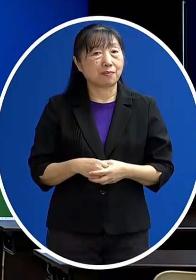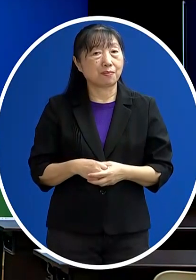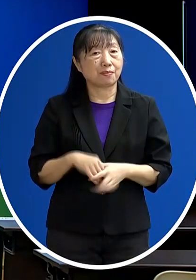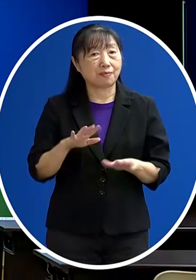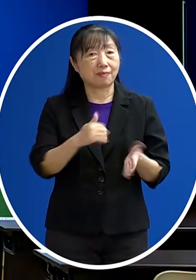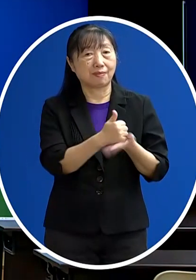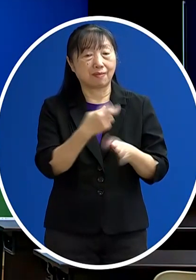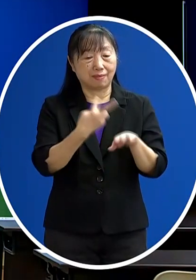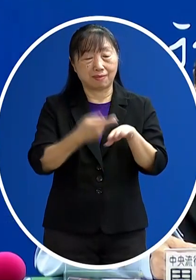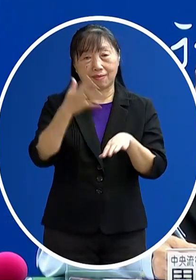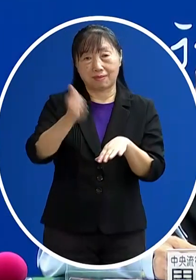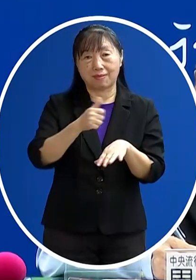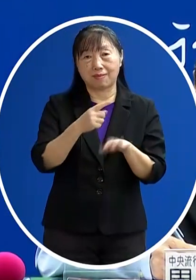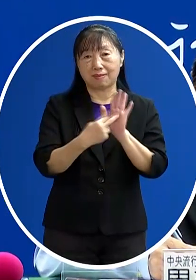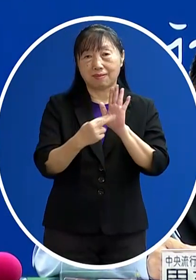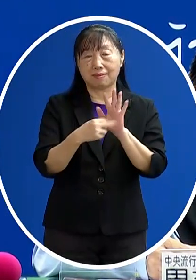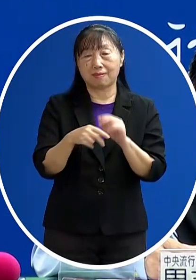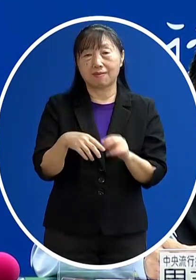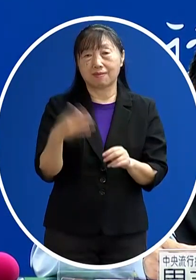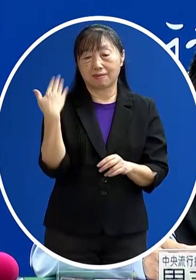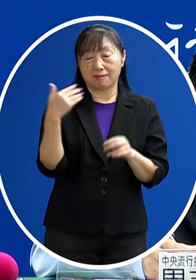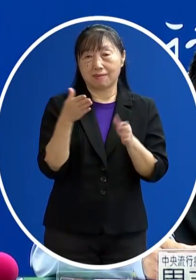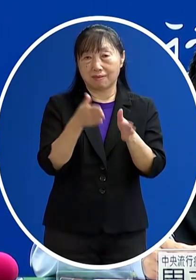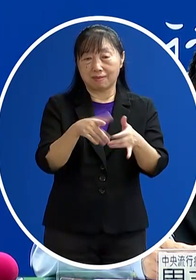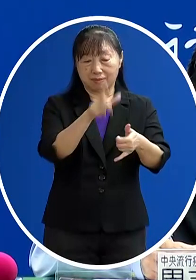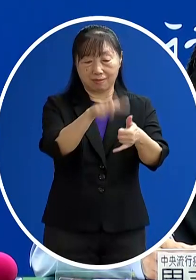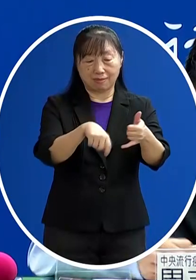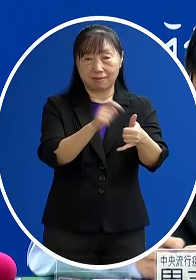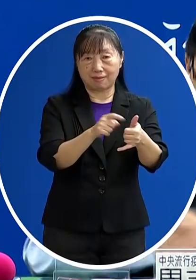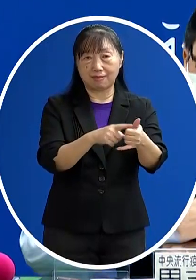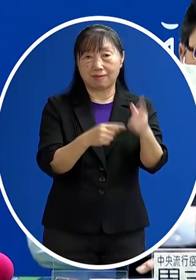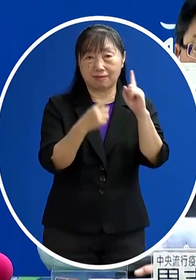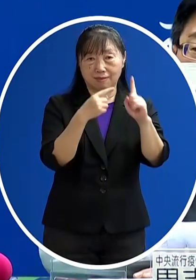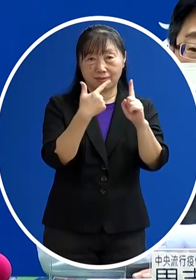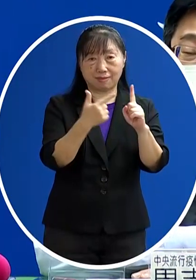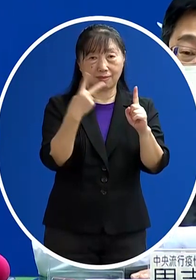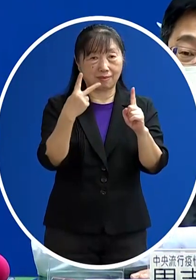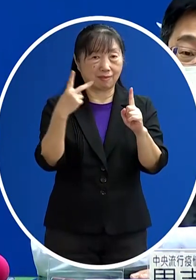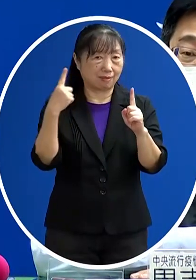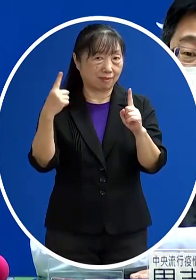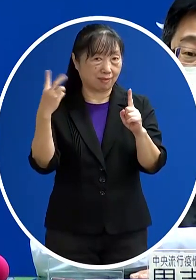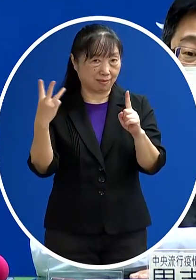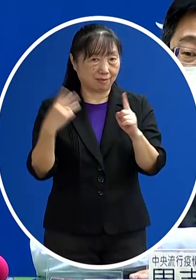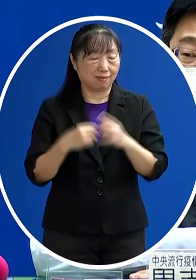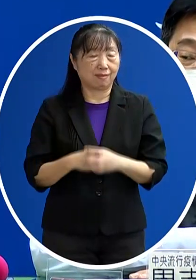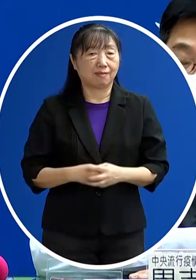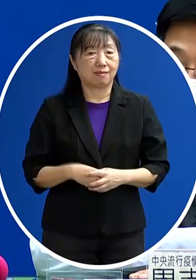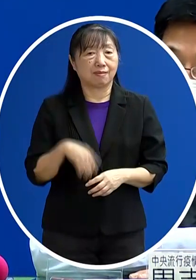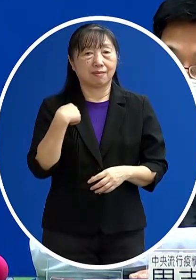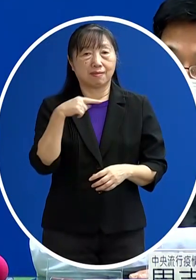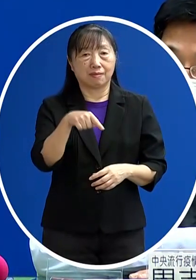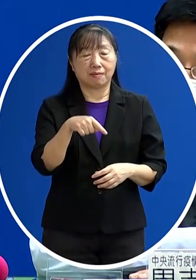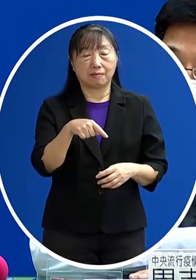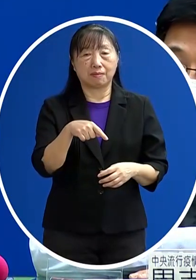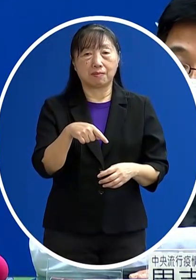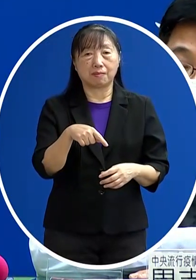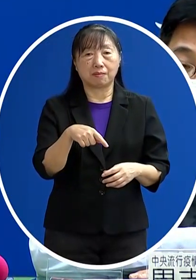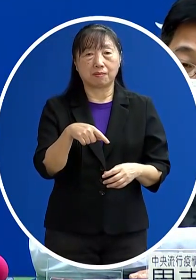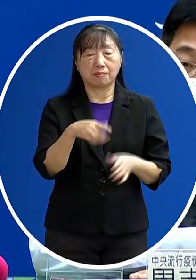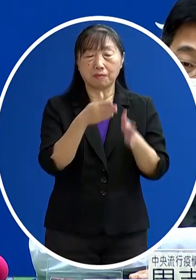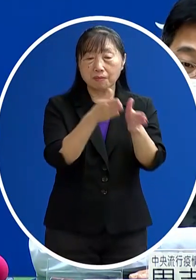好 先前有講過 我們針對這一個清潔人員就是案16213 我們有回溯他8月